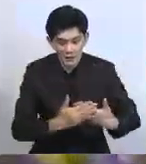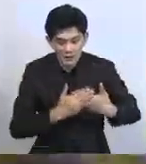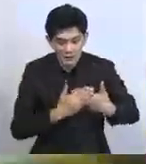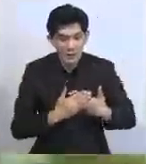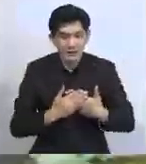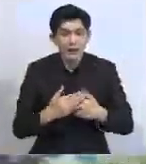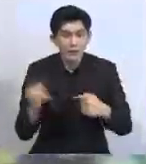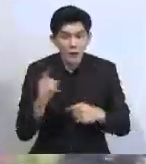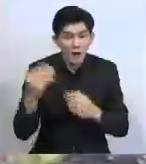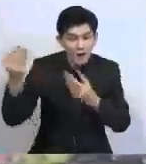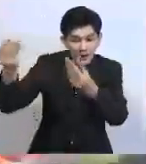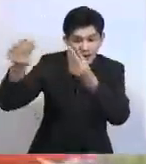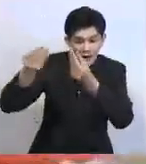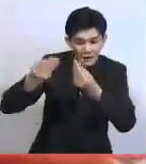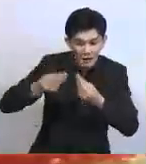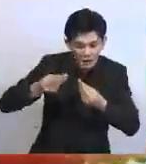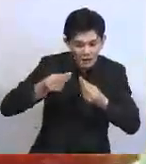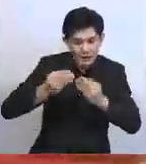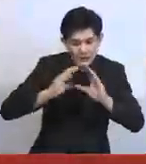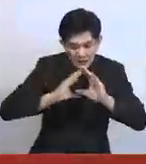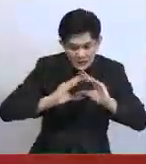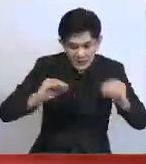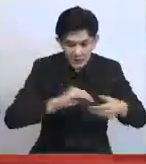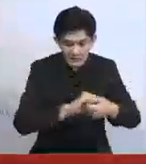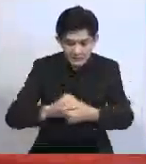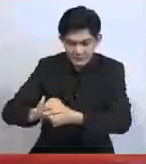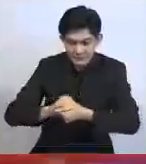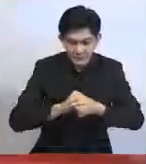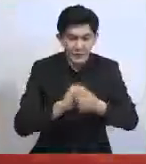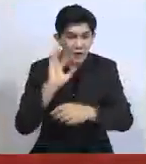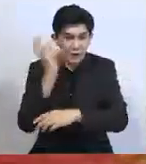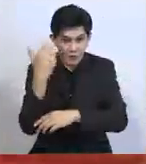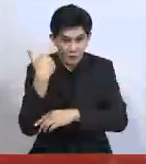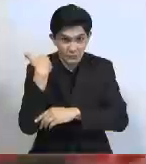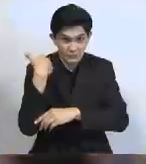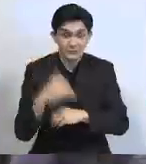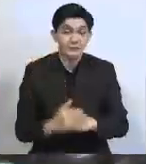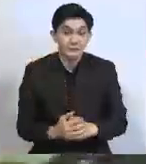พระเจ้าจะเสริมสร้างให้เกิดสันติสุขของมวลมนุษยชาติทั่วโลก